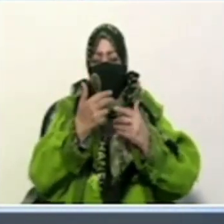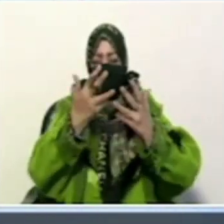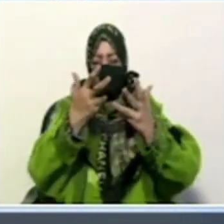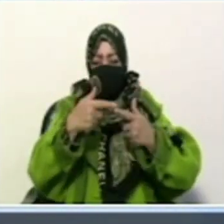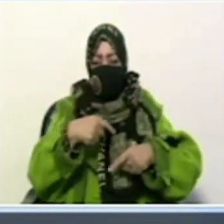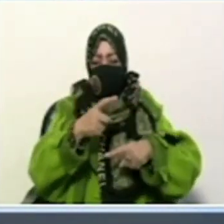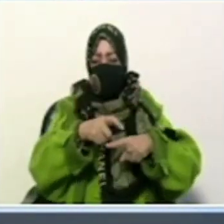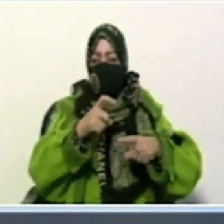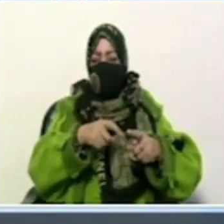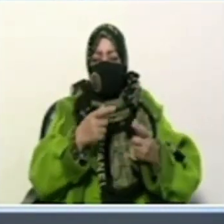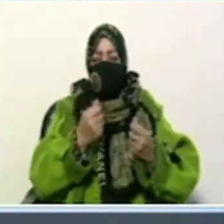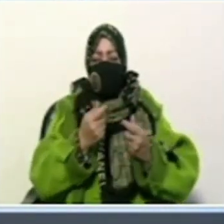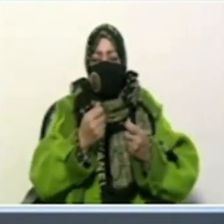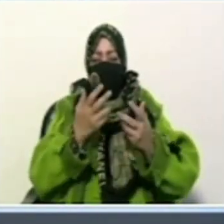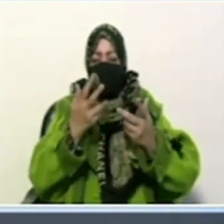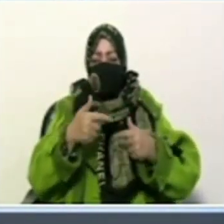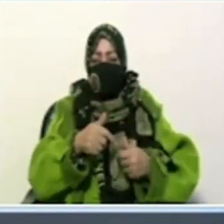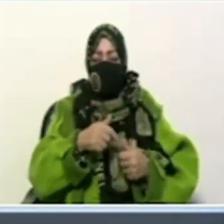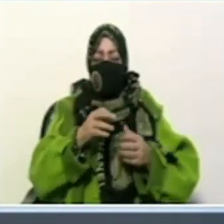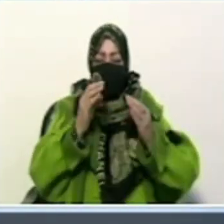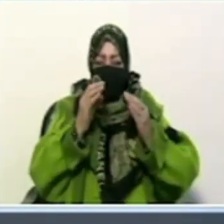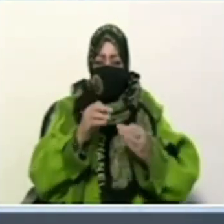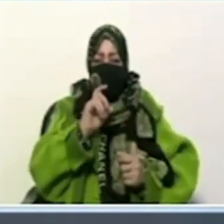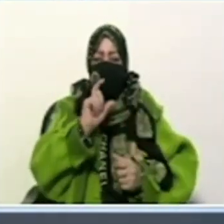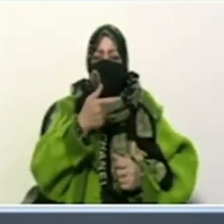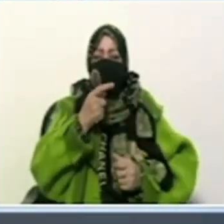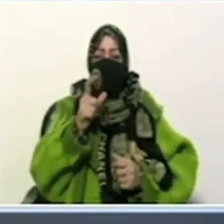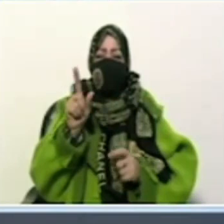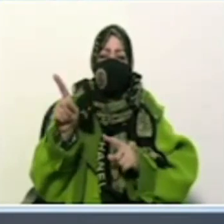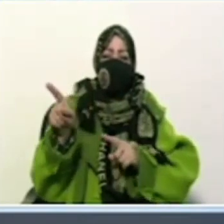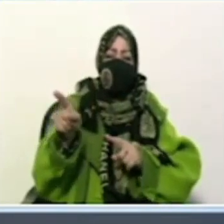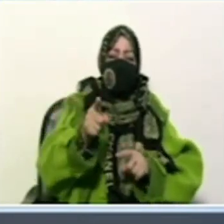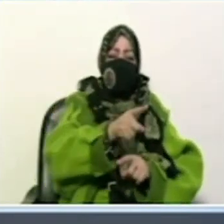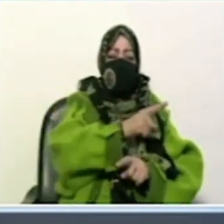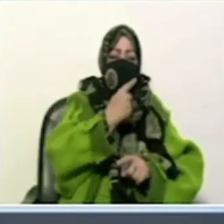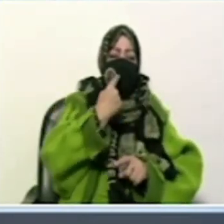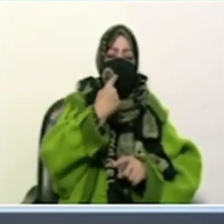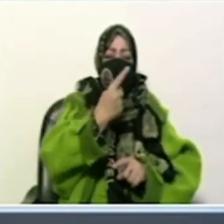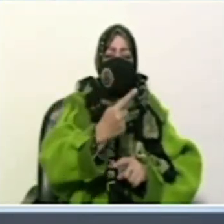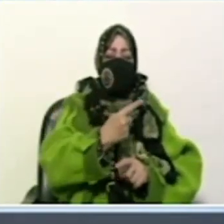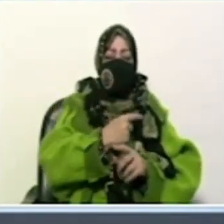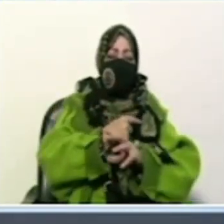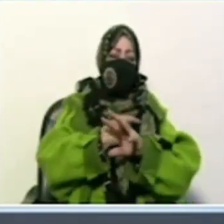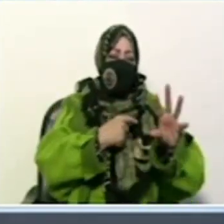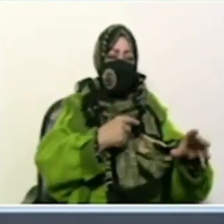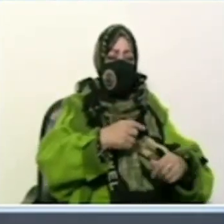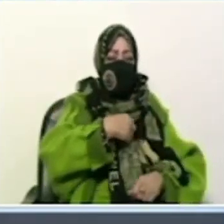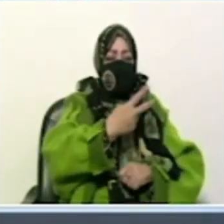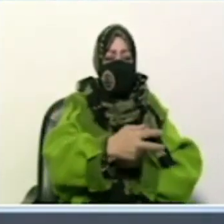في الحساب أخرجت عنه الزكاة، وهذا الواجب عليك إن شاء الله تعالى.